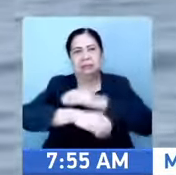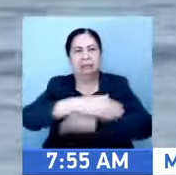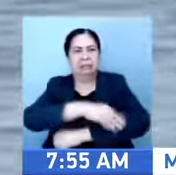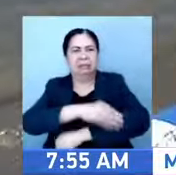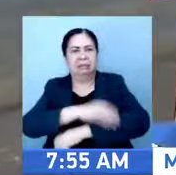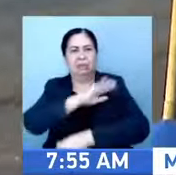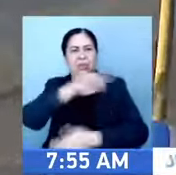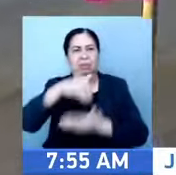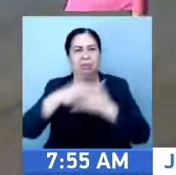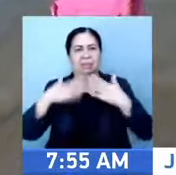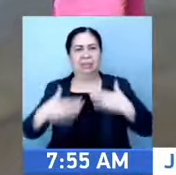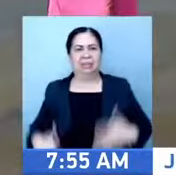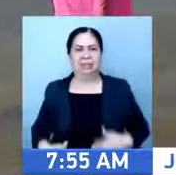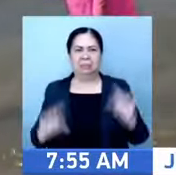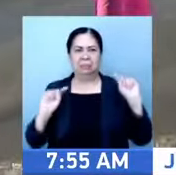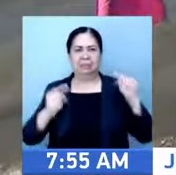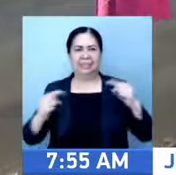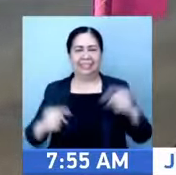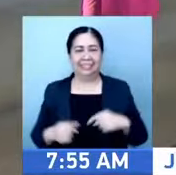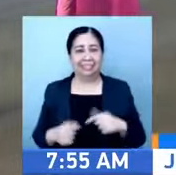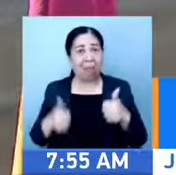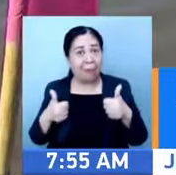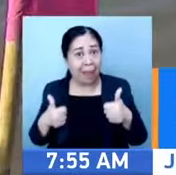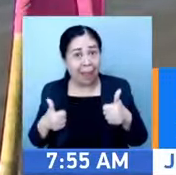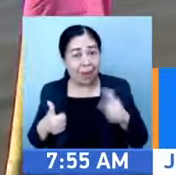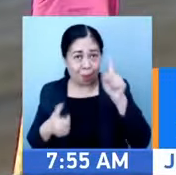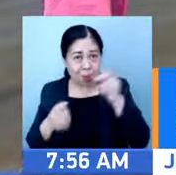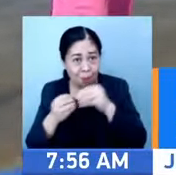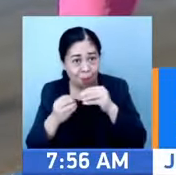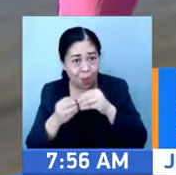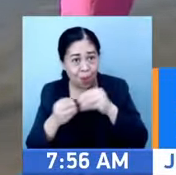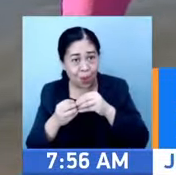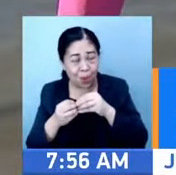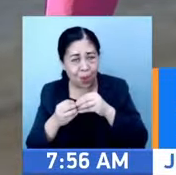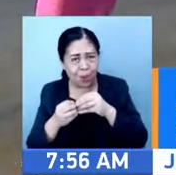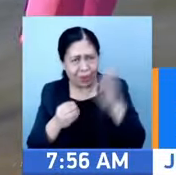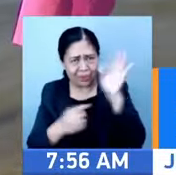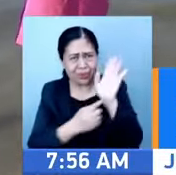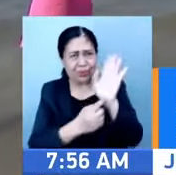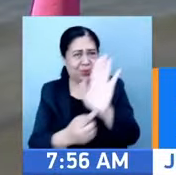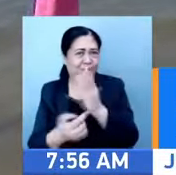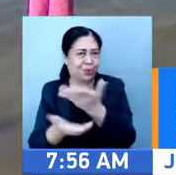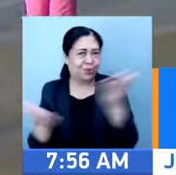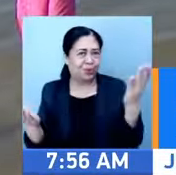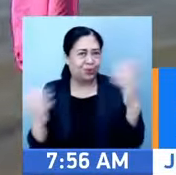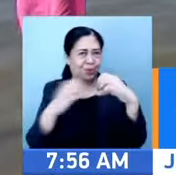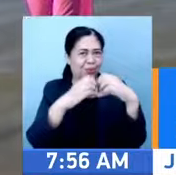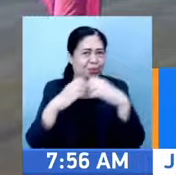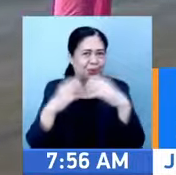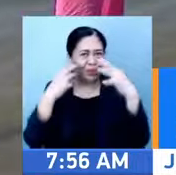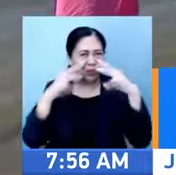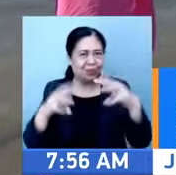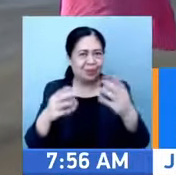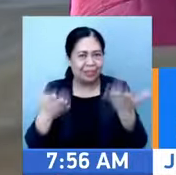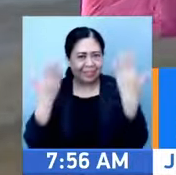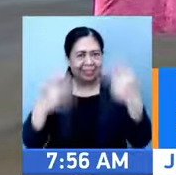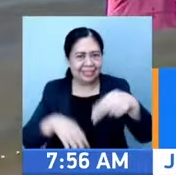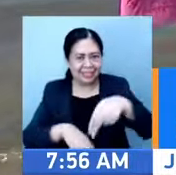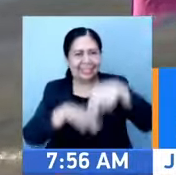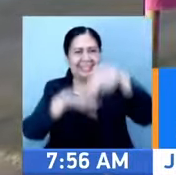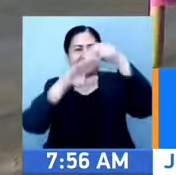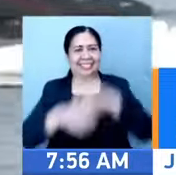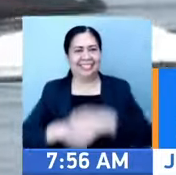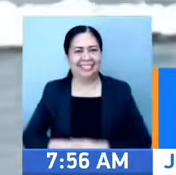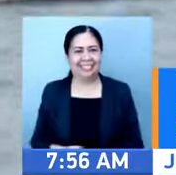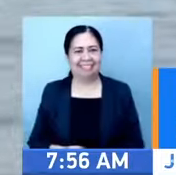Jensen, okay ka pa? Isa pa! Para sa mga kapuso natin na nanonood, Jensen, iangat mo yan! Ayun.